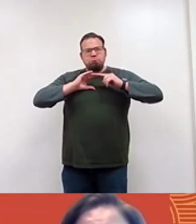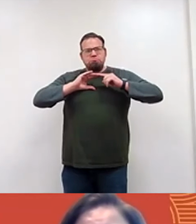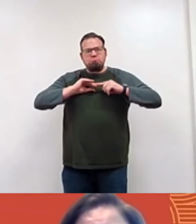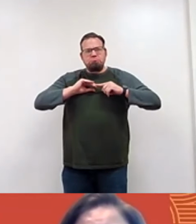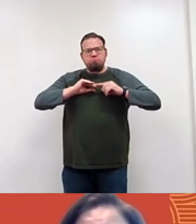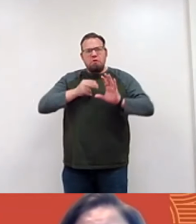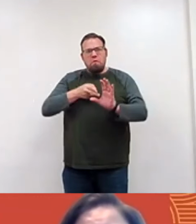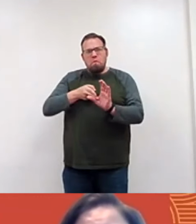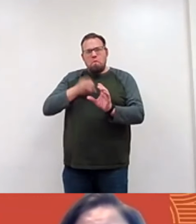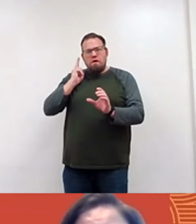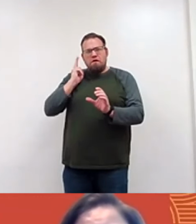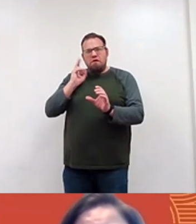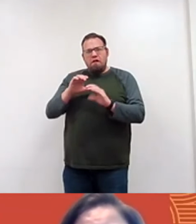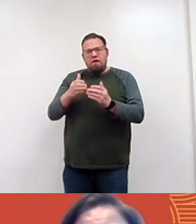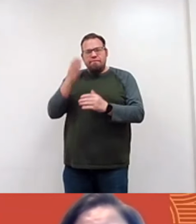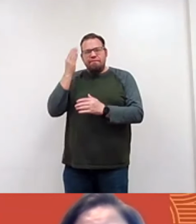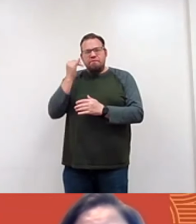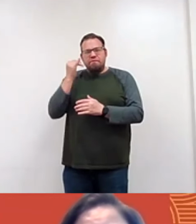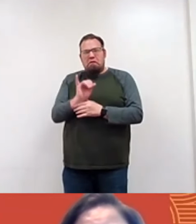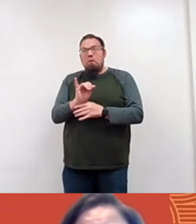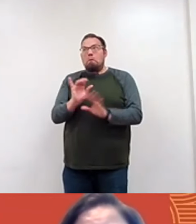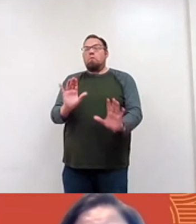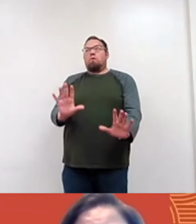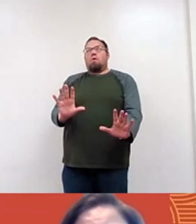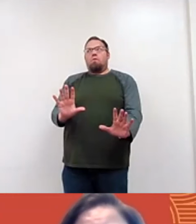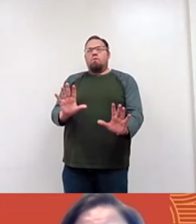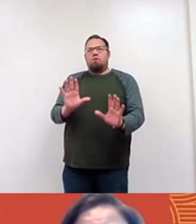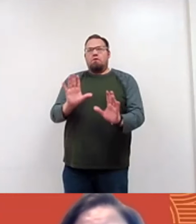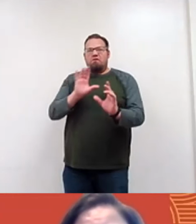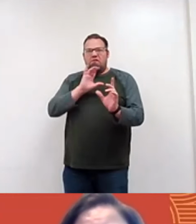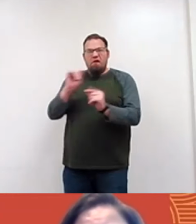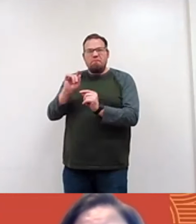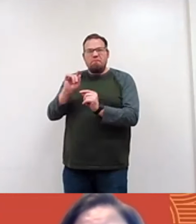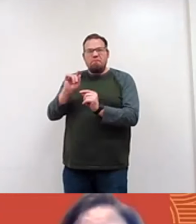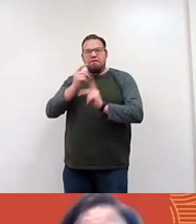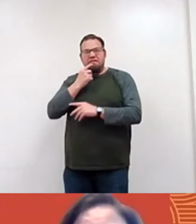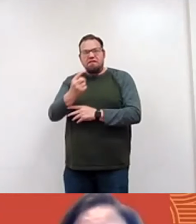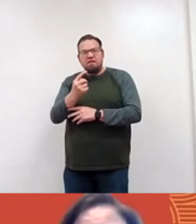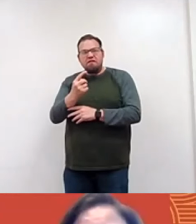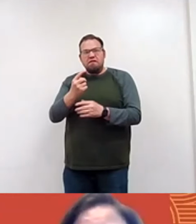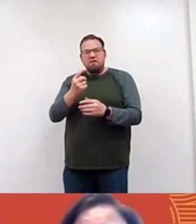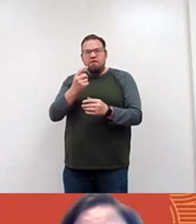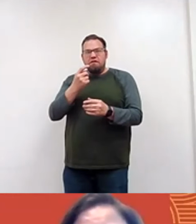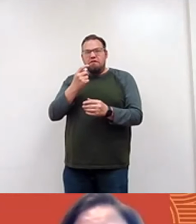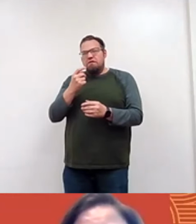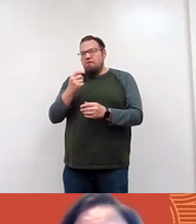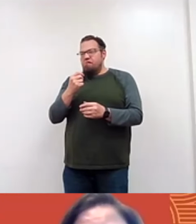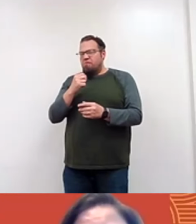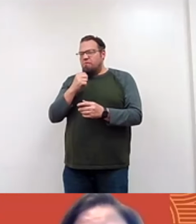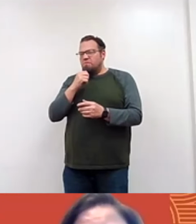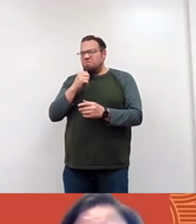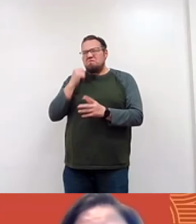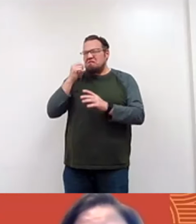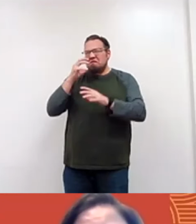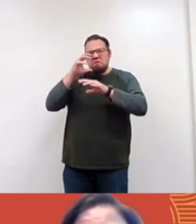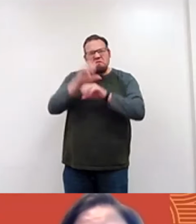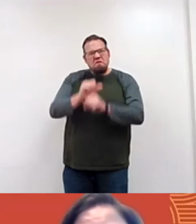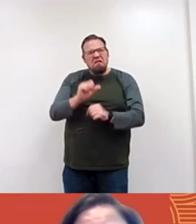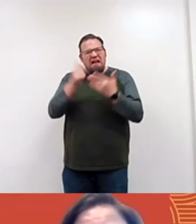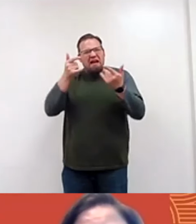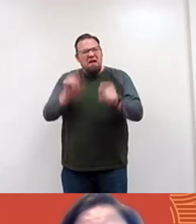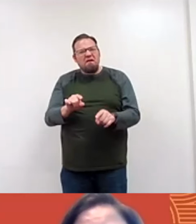إذا سمعت أحد مثل هذه الأمثلة من الطلاب قد تلقيت مؤخرا طالب من جزر إيرلند من هاواي وهنا في هاواي كما